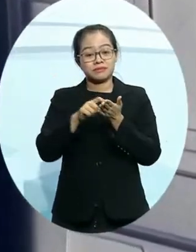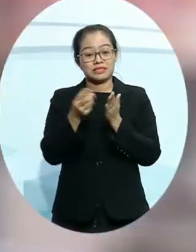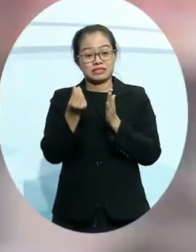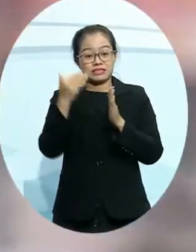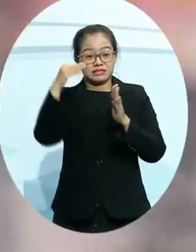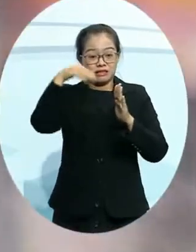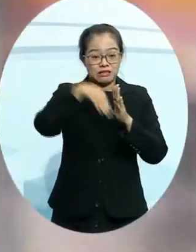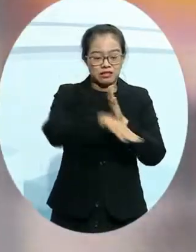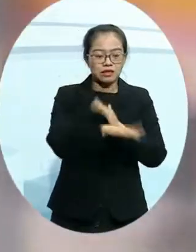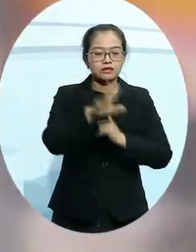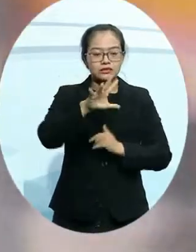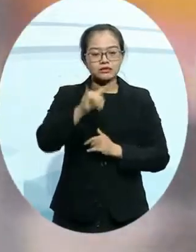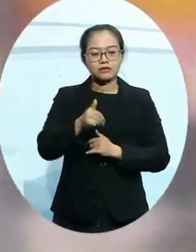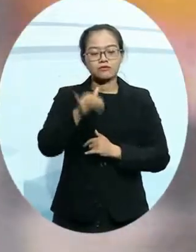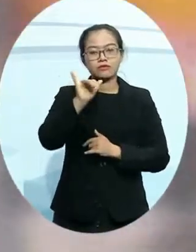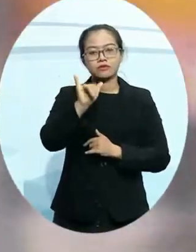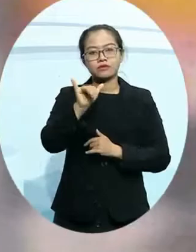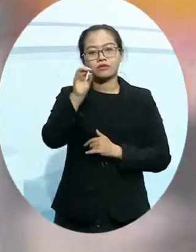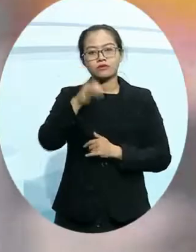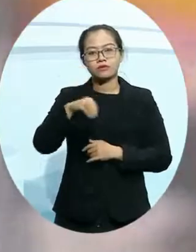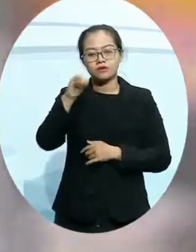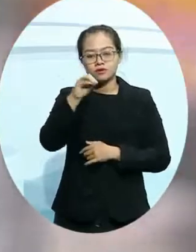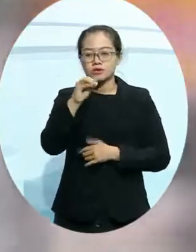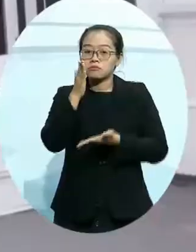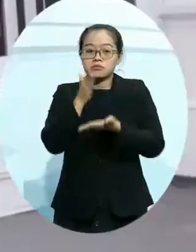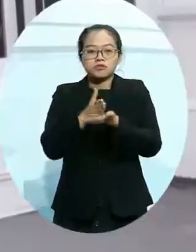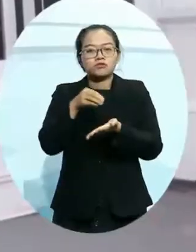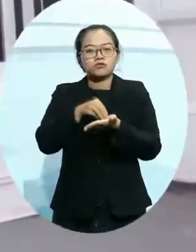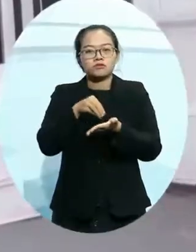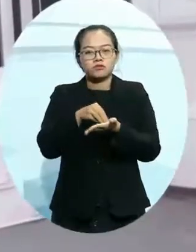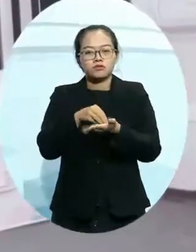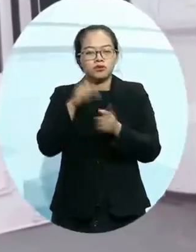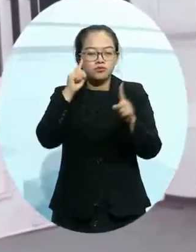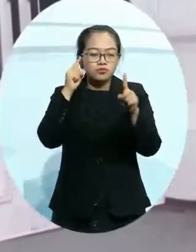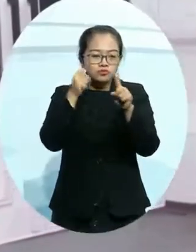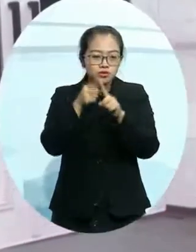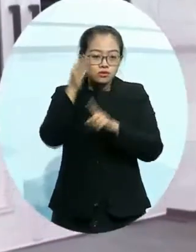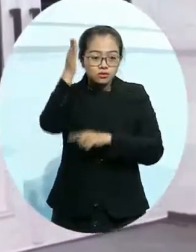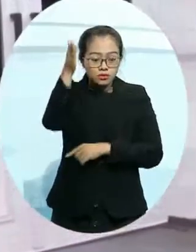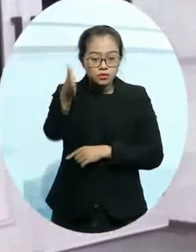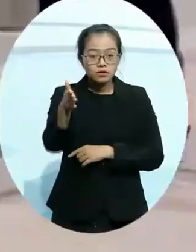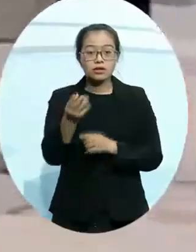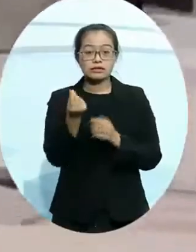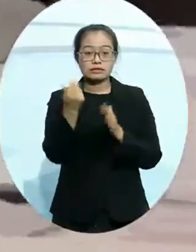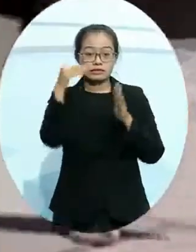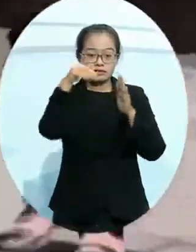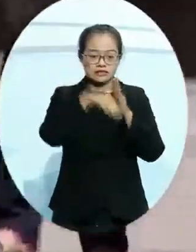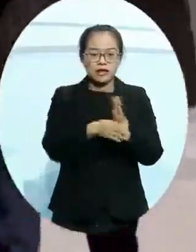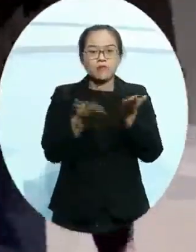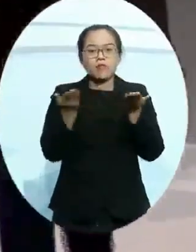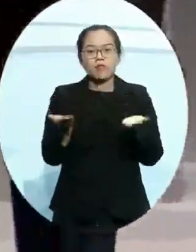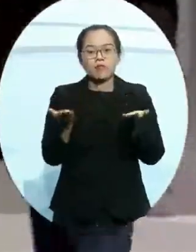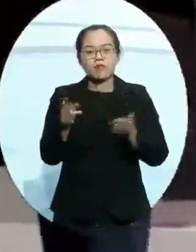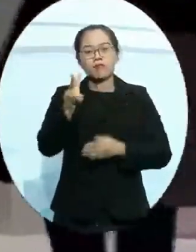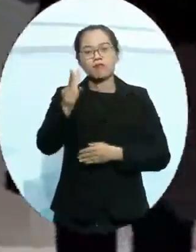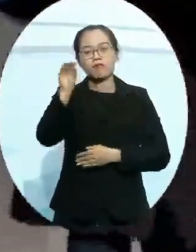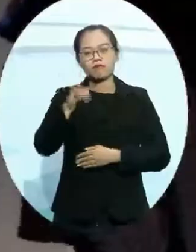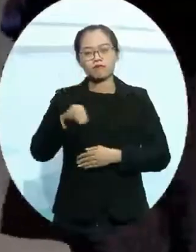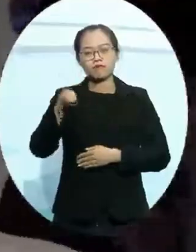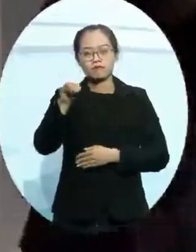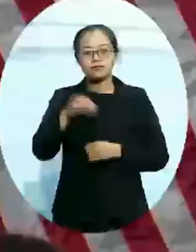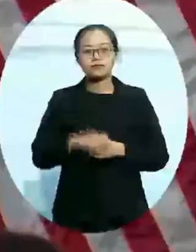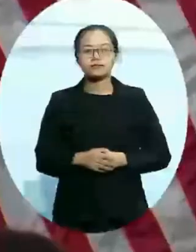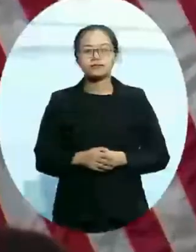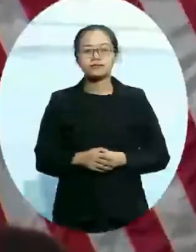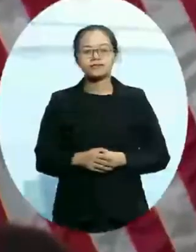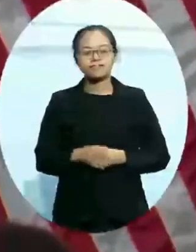cao nhất trong 4 thập niên và chưa có dấu hiệu chững lại. Mục tiêu của Fed là đưa lạm phát xuống còn 2%. Cơ quan này cho biết